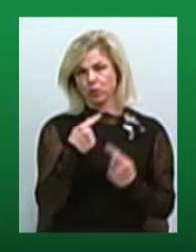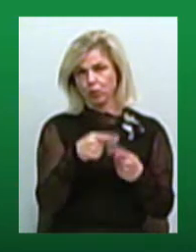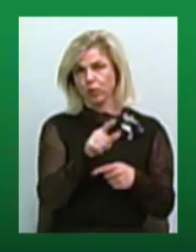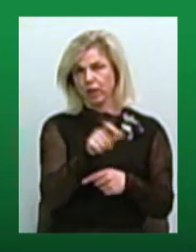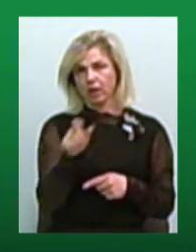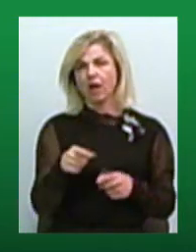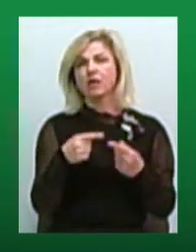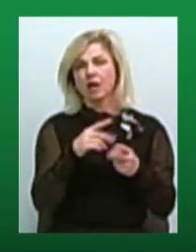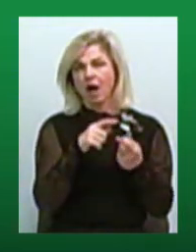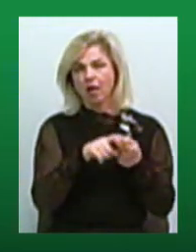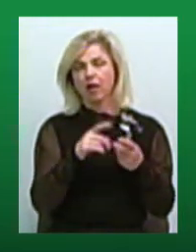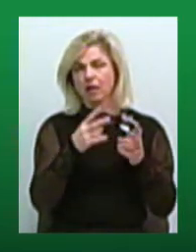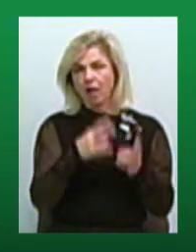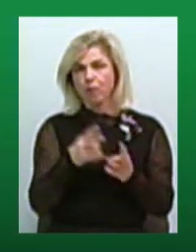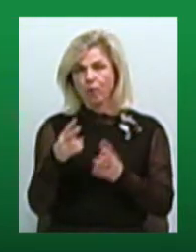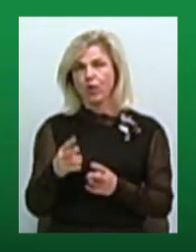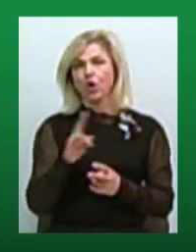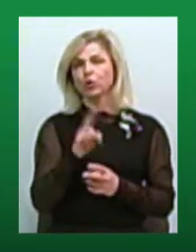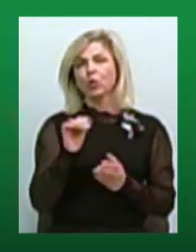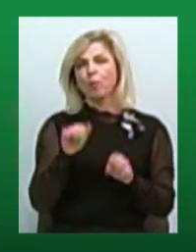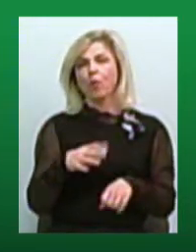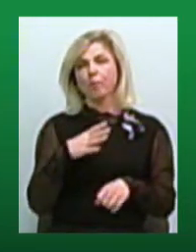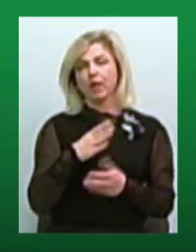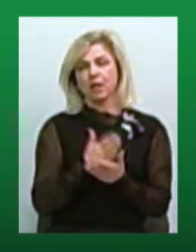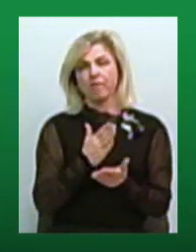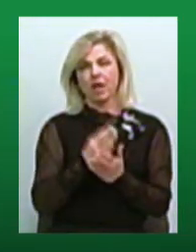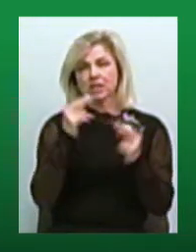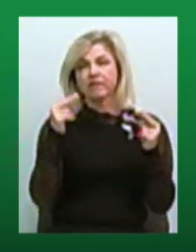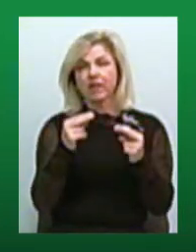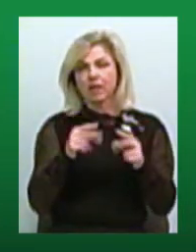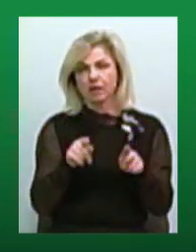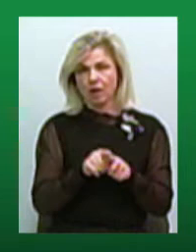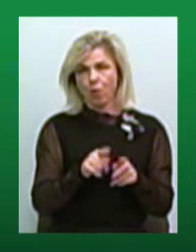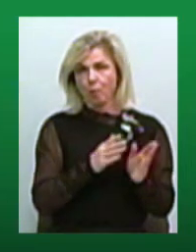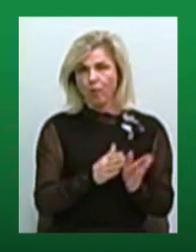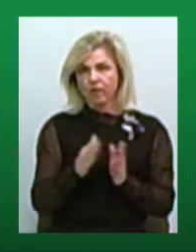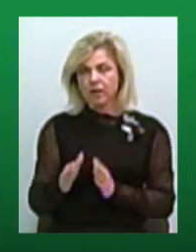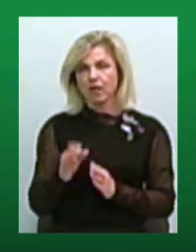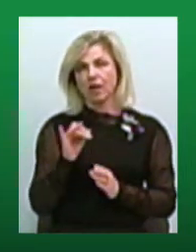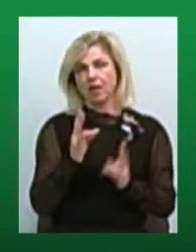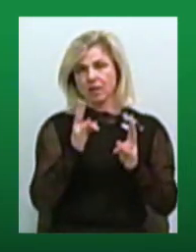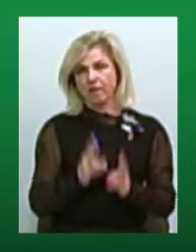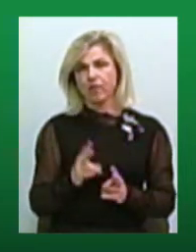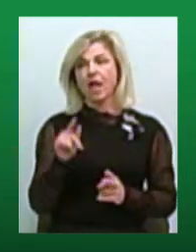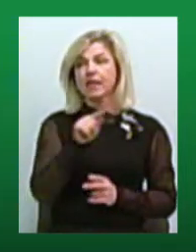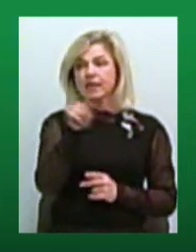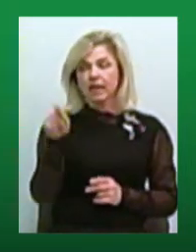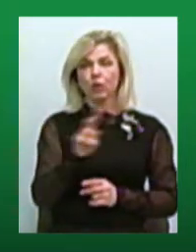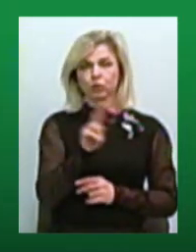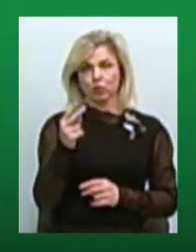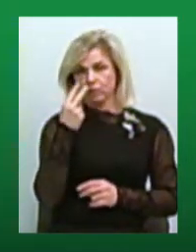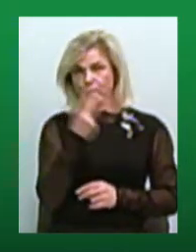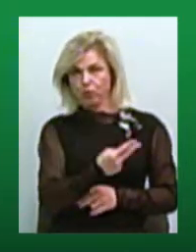ще якщо хтось стає свідками такого жорстокого поводження, то людина травмує і тих, хто це бачить. Якщо говорити